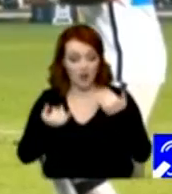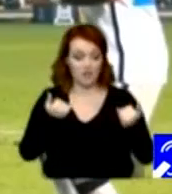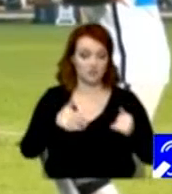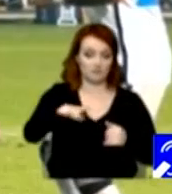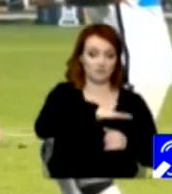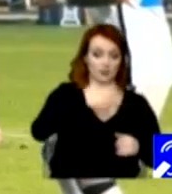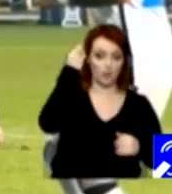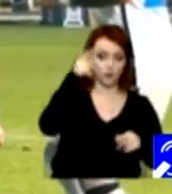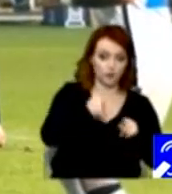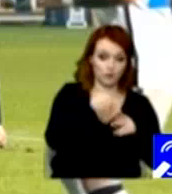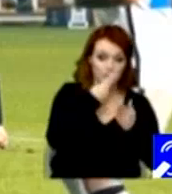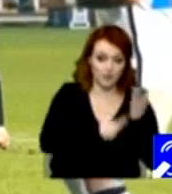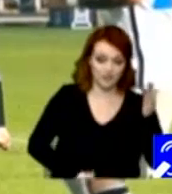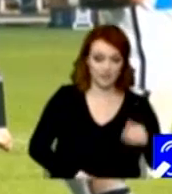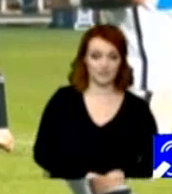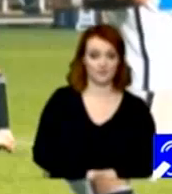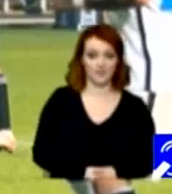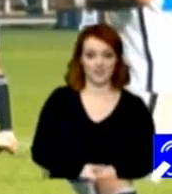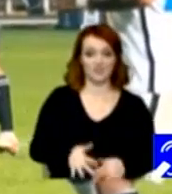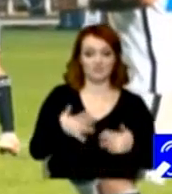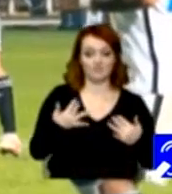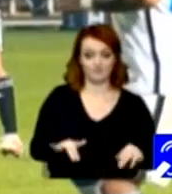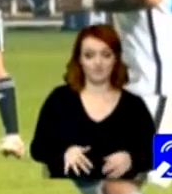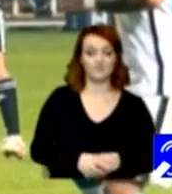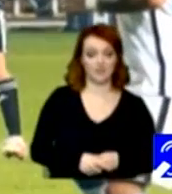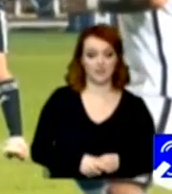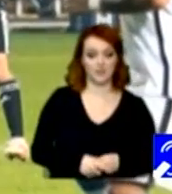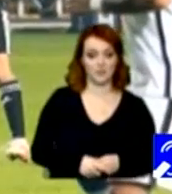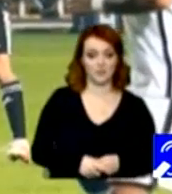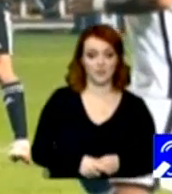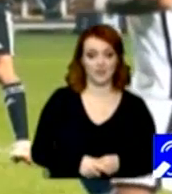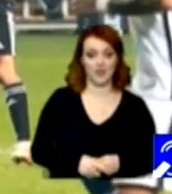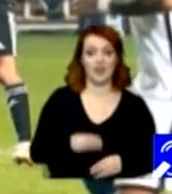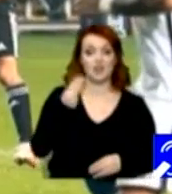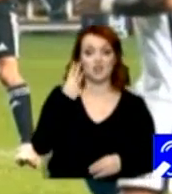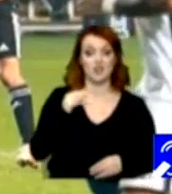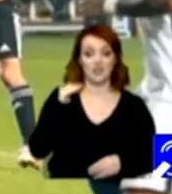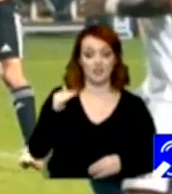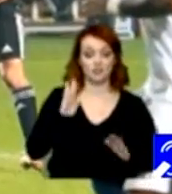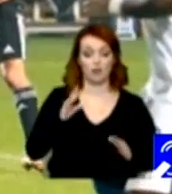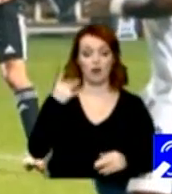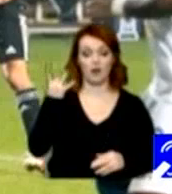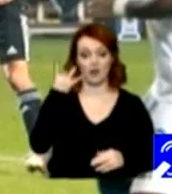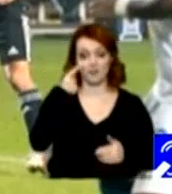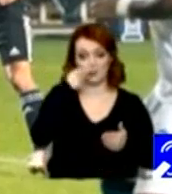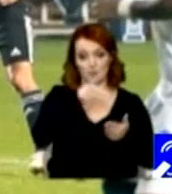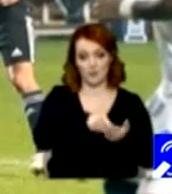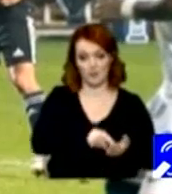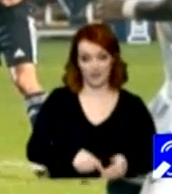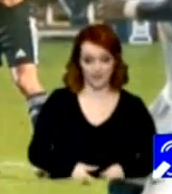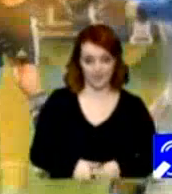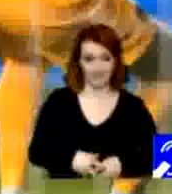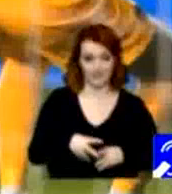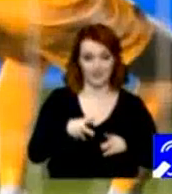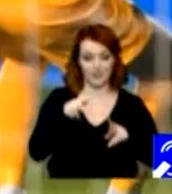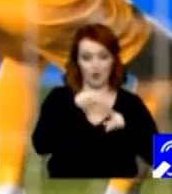in jur a marcat toate cele trei goluri în repriza secundă iar Șerif a înscris golul de onoare îmi plângerii